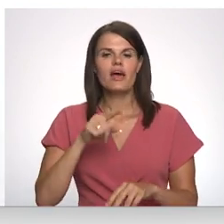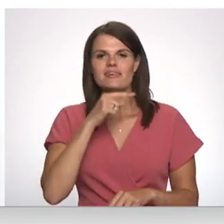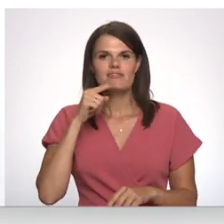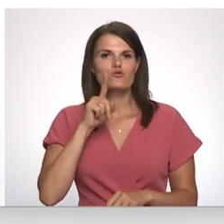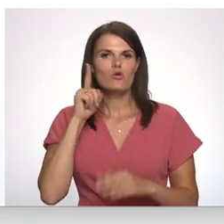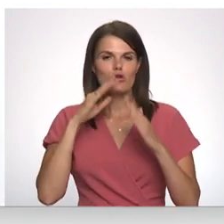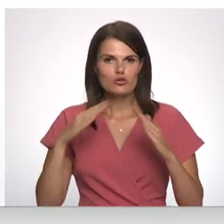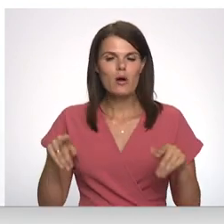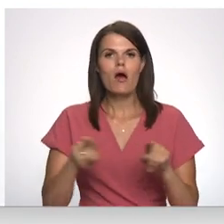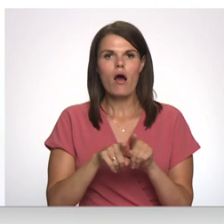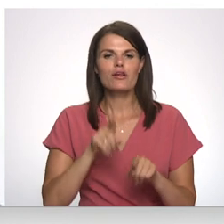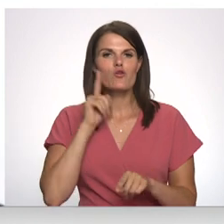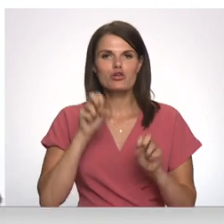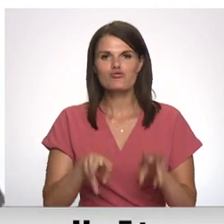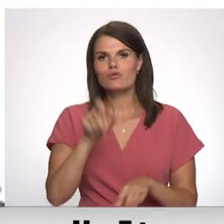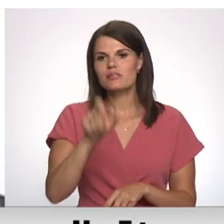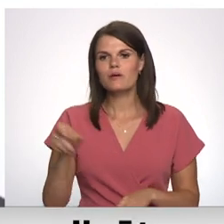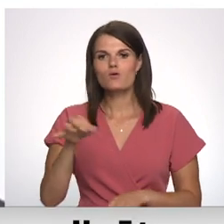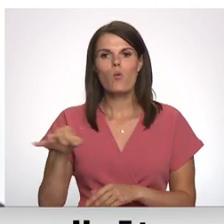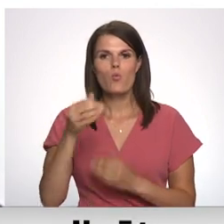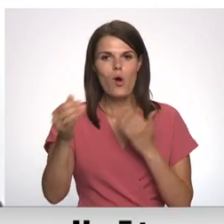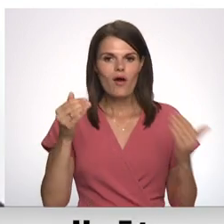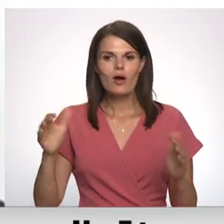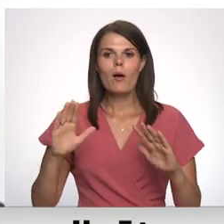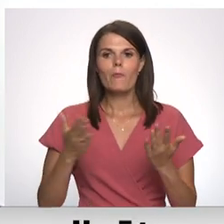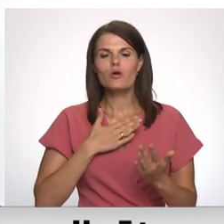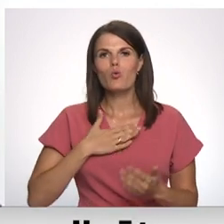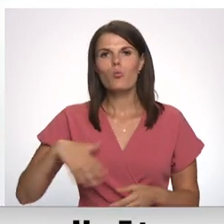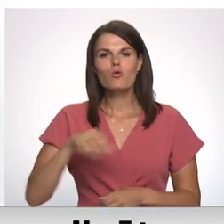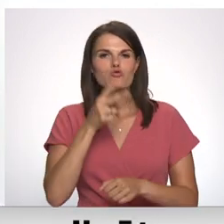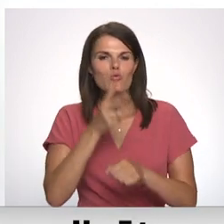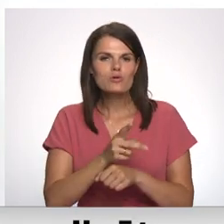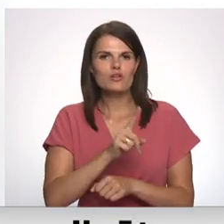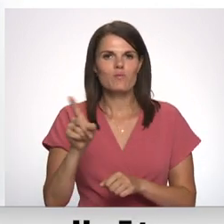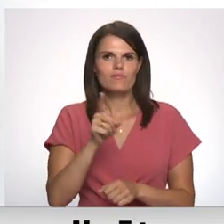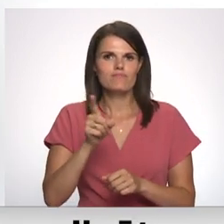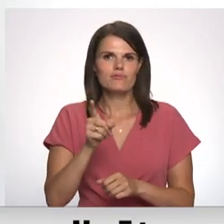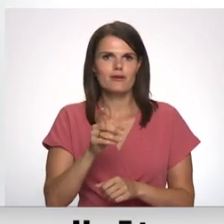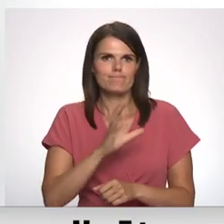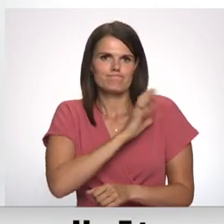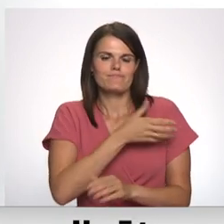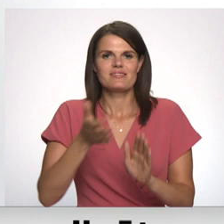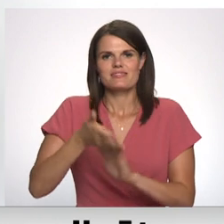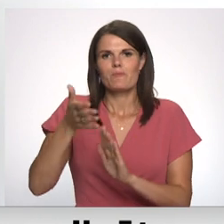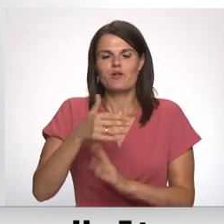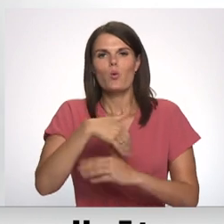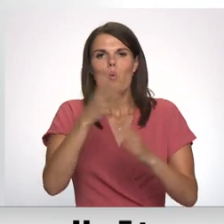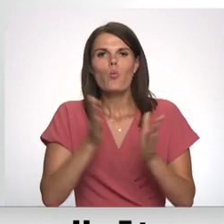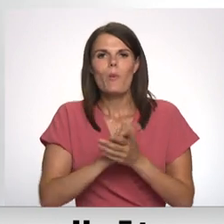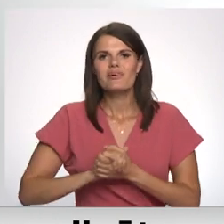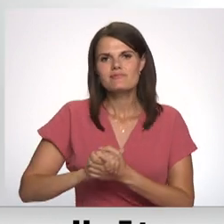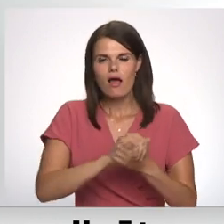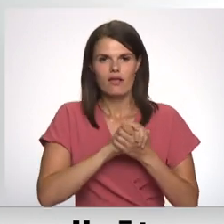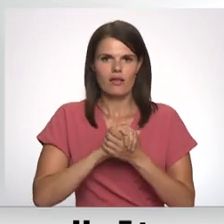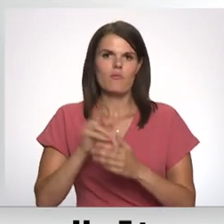jauniešu speciālisti arī novados, bet šobrīd tā kā, tas mūsu uzdevums varbūt ir arī stiprināt šo kopējo tā kā, saliedētību, kas